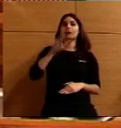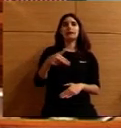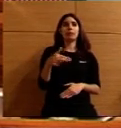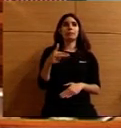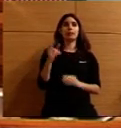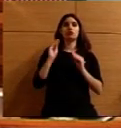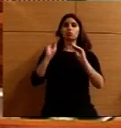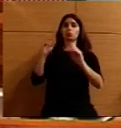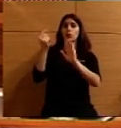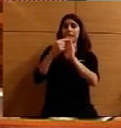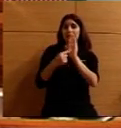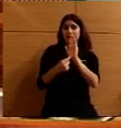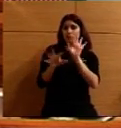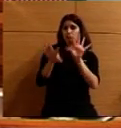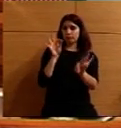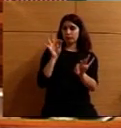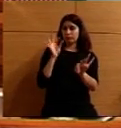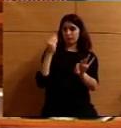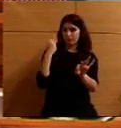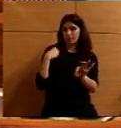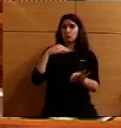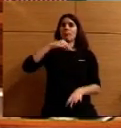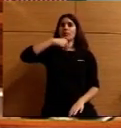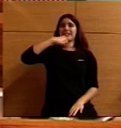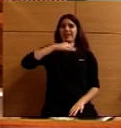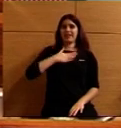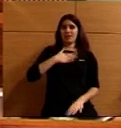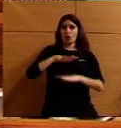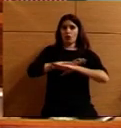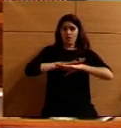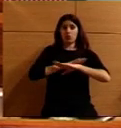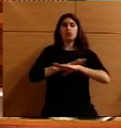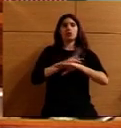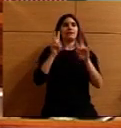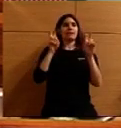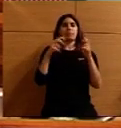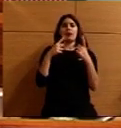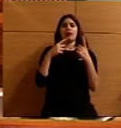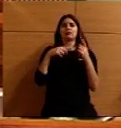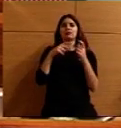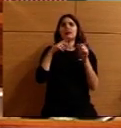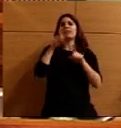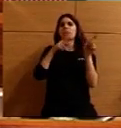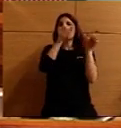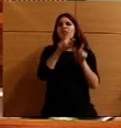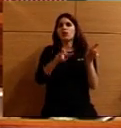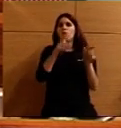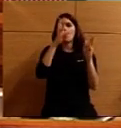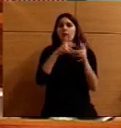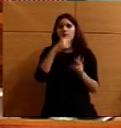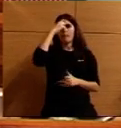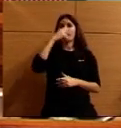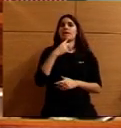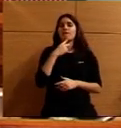agafa els requisits que ha marcat la presidència del Consell sobre densitat de població, creixement demogràfic,